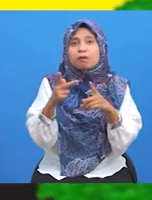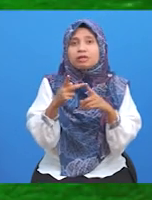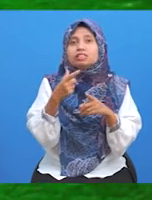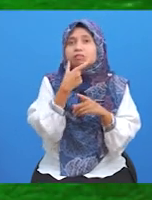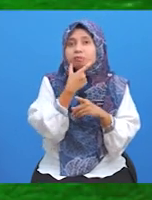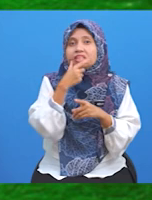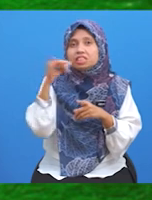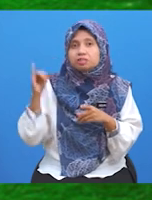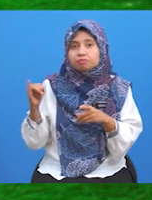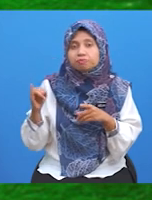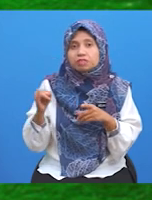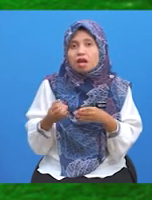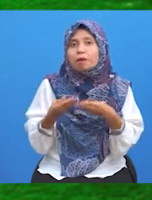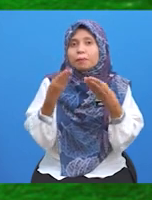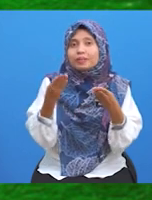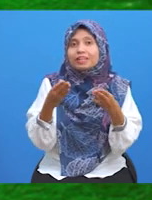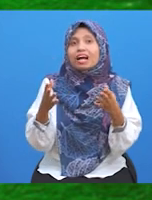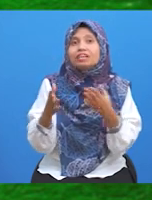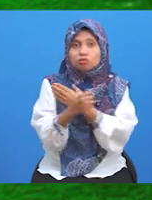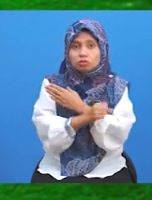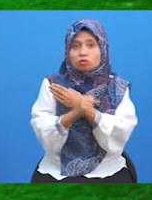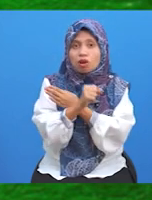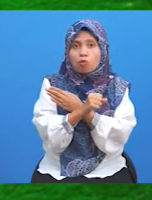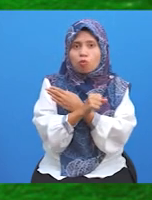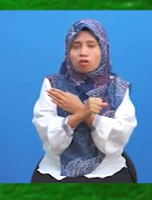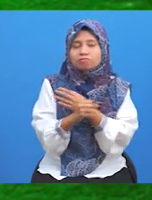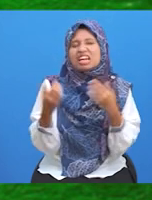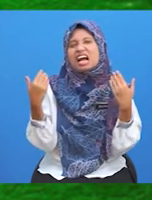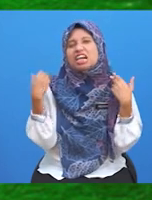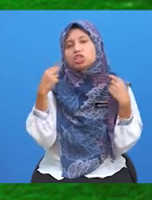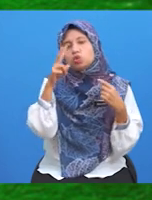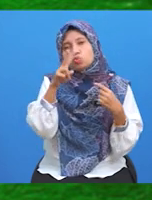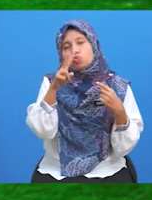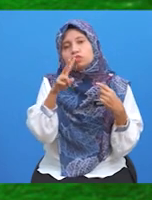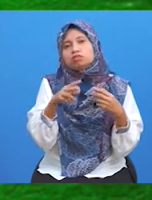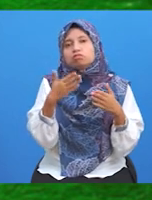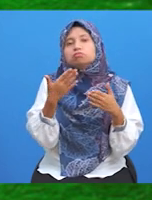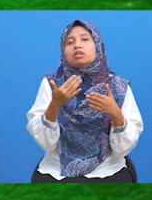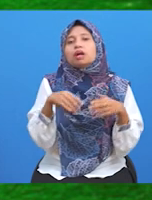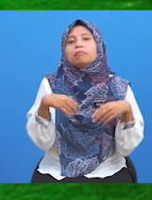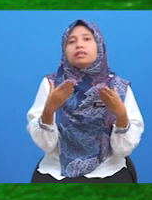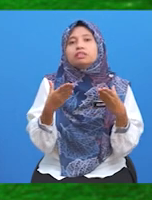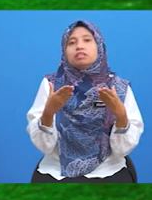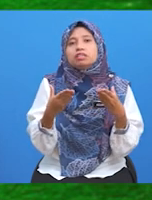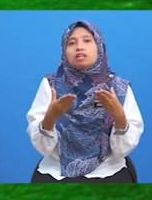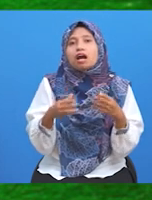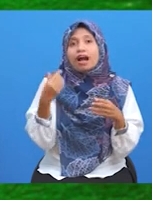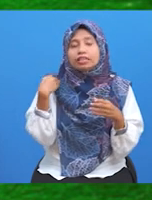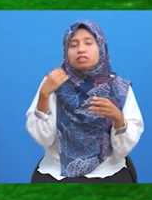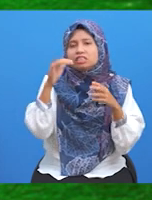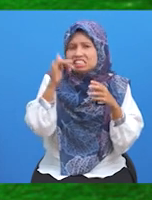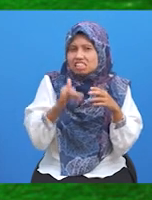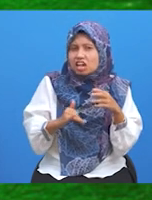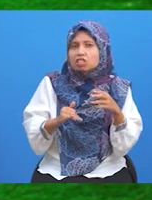betul. Penyerahan Sarawak mencetuskan dua reaksi yang berbeza, iaitu terdapat golongan